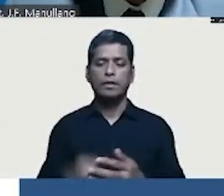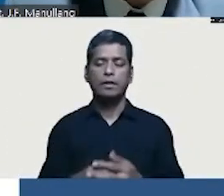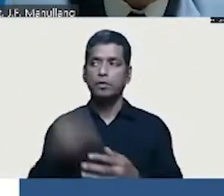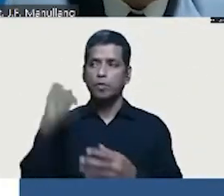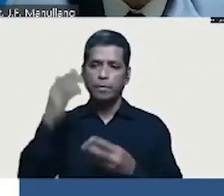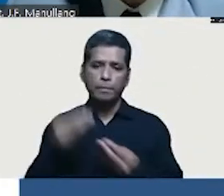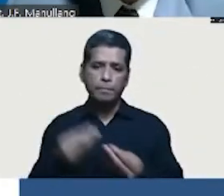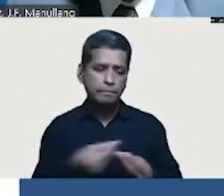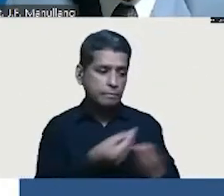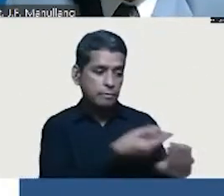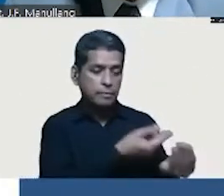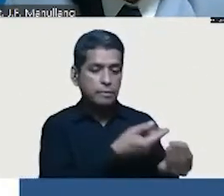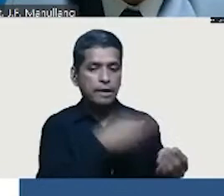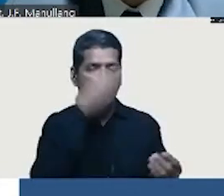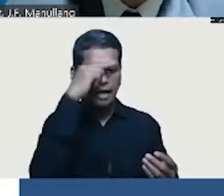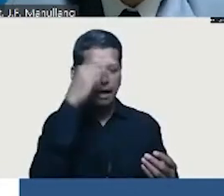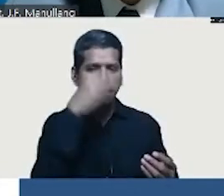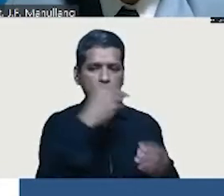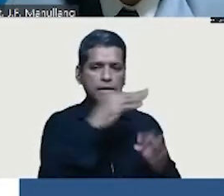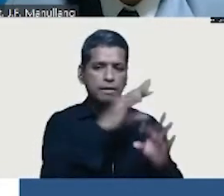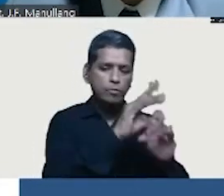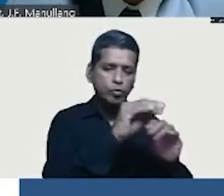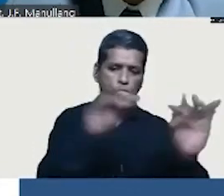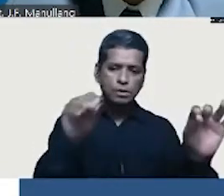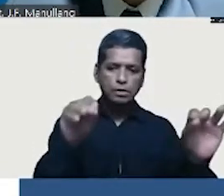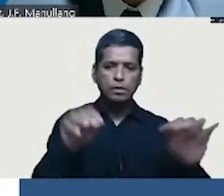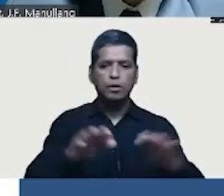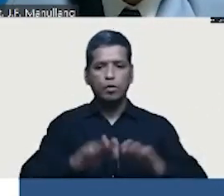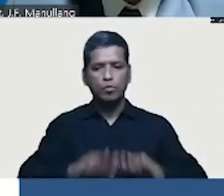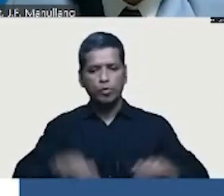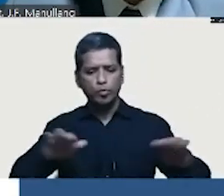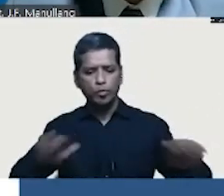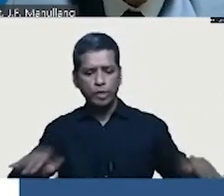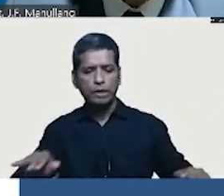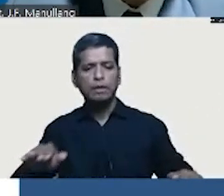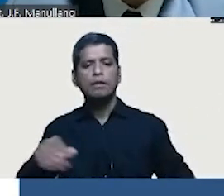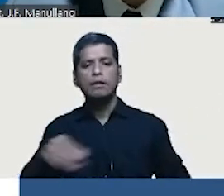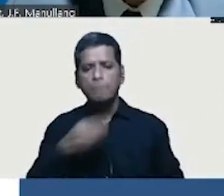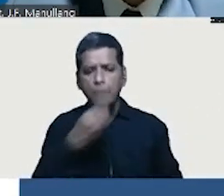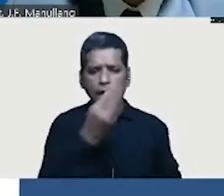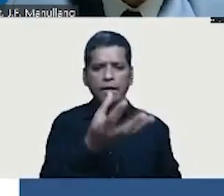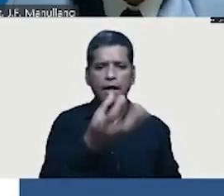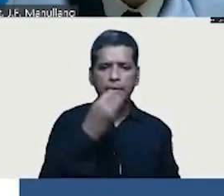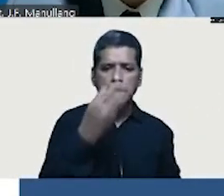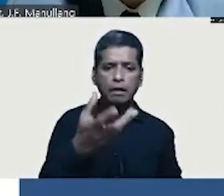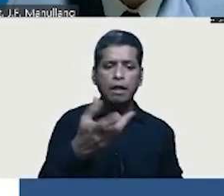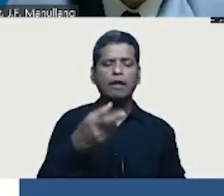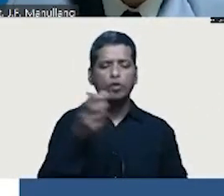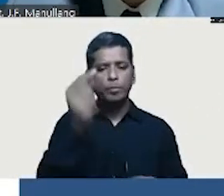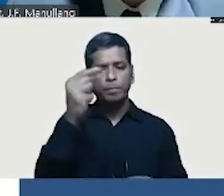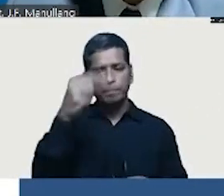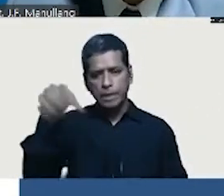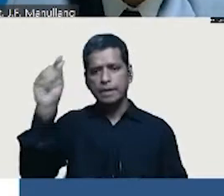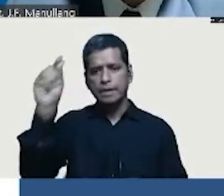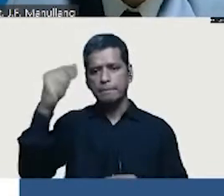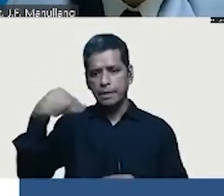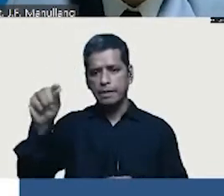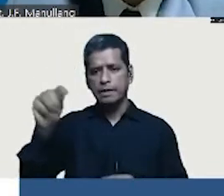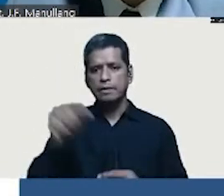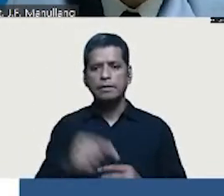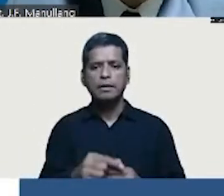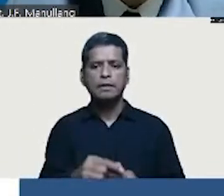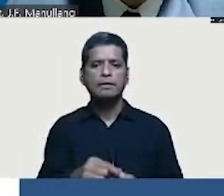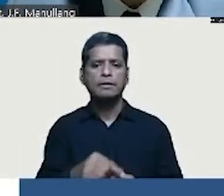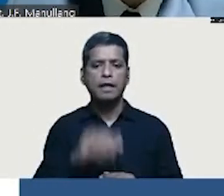menaruh perkataannya kepada mulut mereka sehingga perkataannya bisa dipercaya wilayah Bell perkataannya